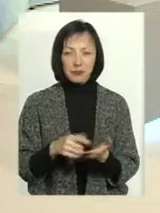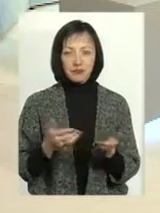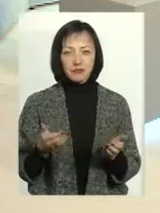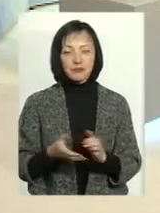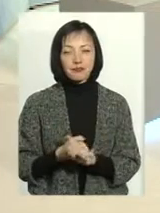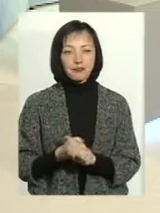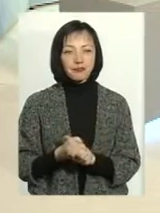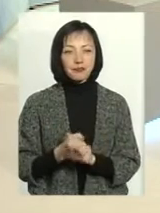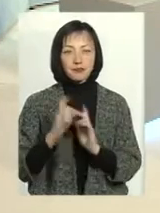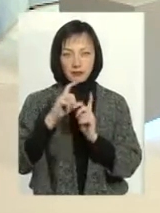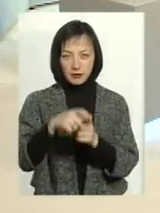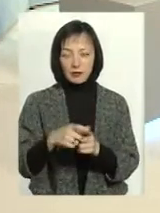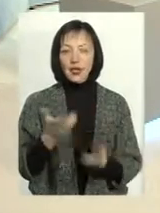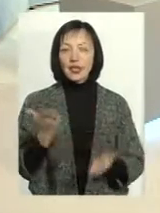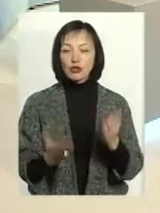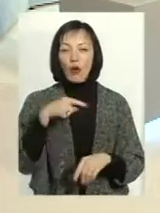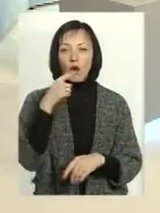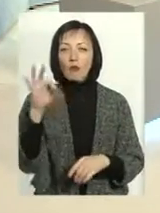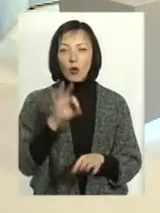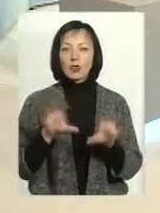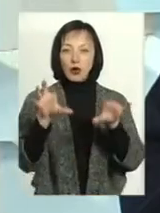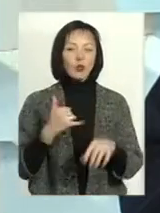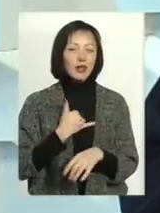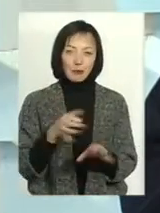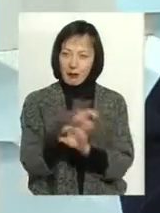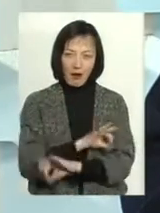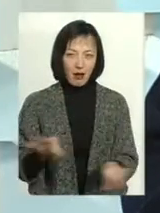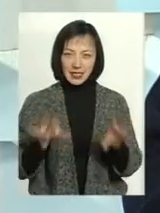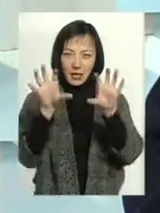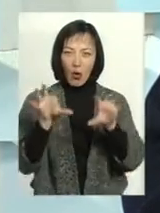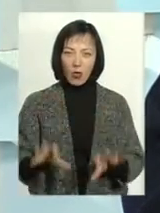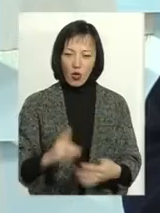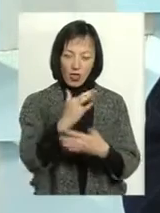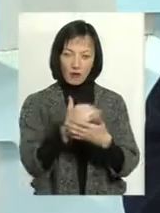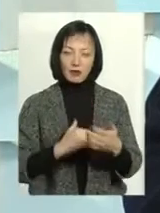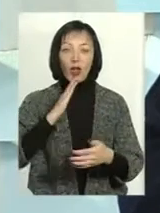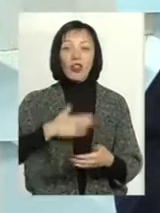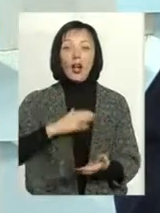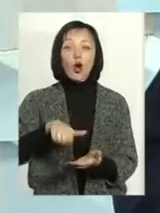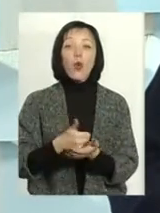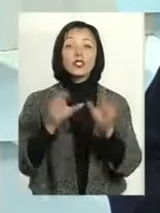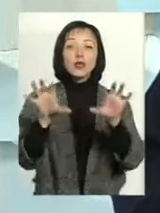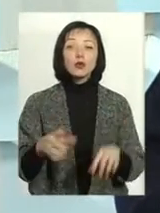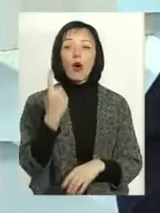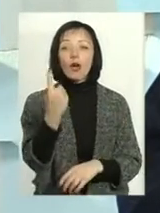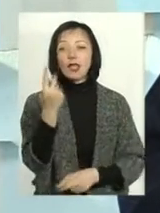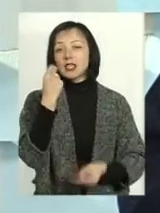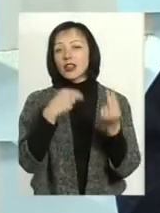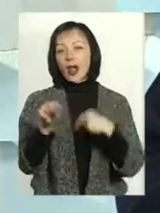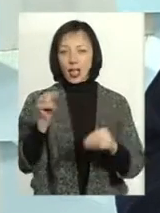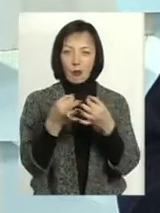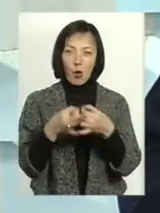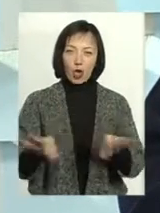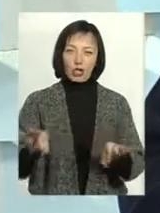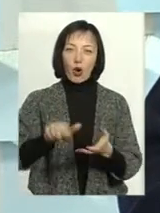Якщо ми говоримо взагалі про законодавство, у нас прекрасне законодавство. Наша Конституція, вона одна з найдемократичніших